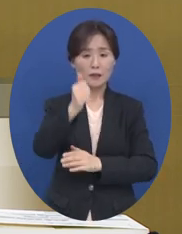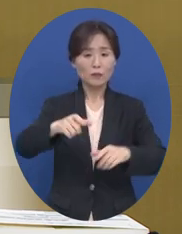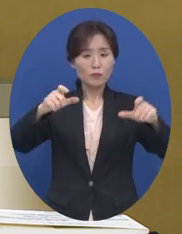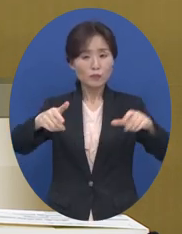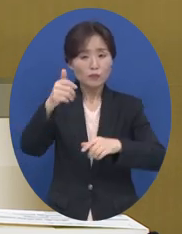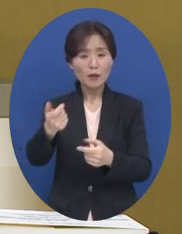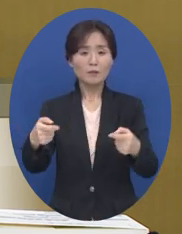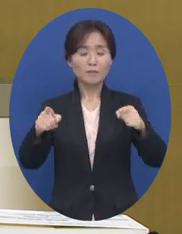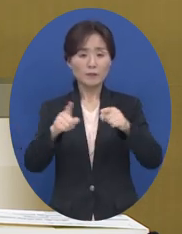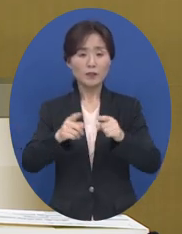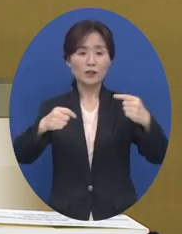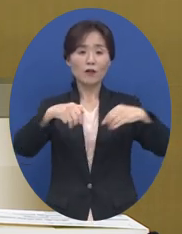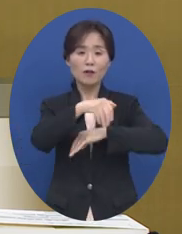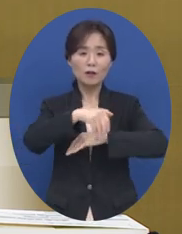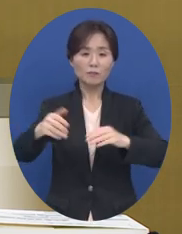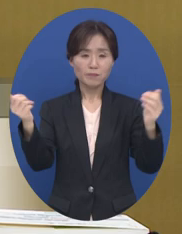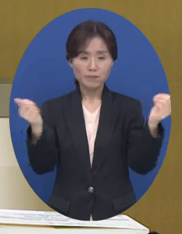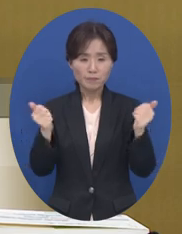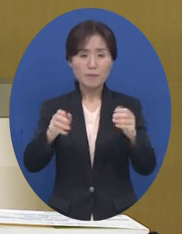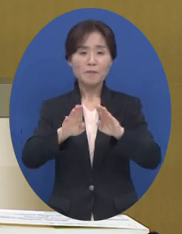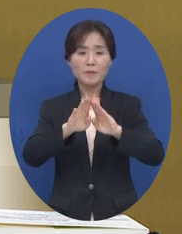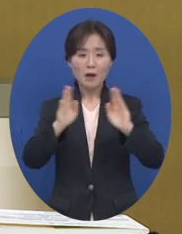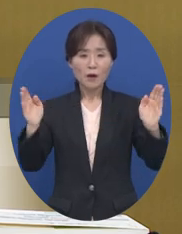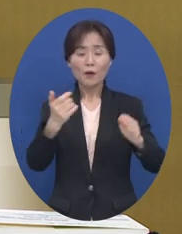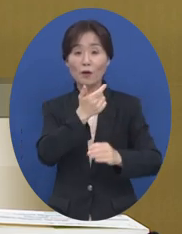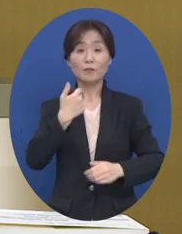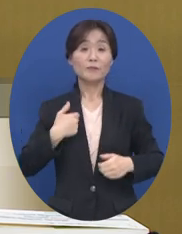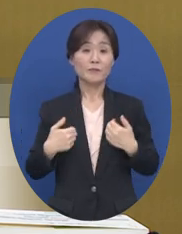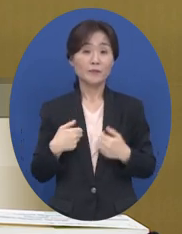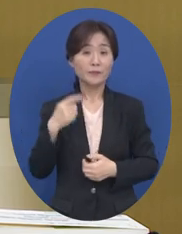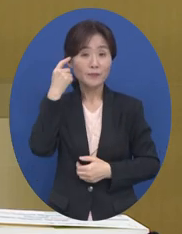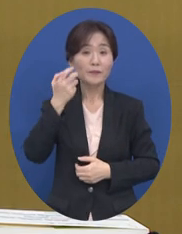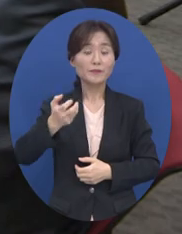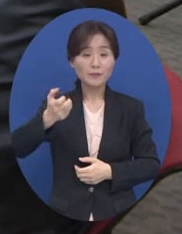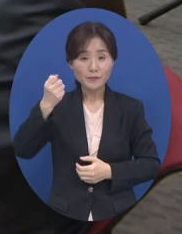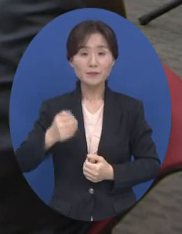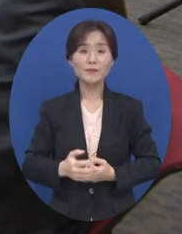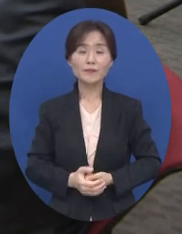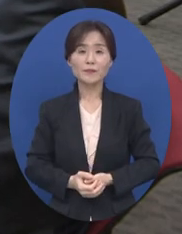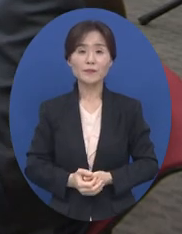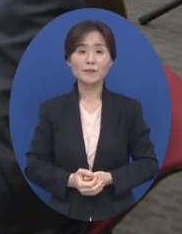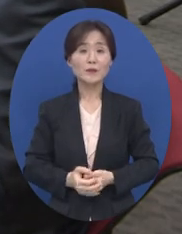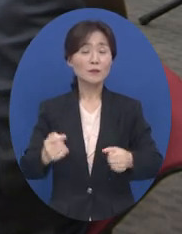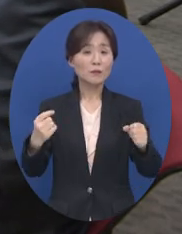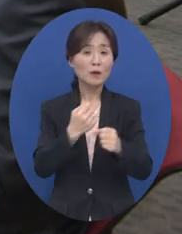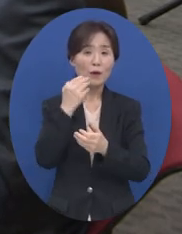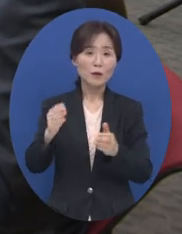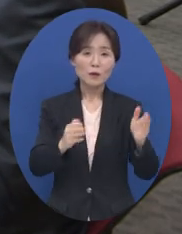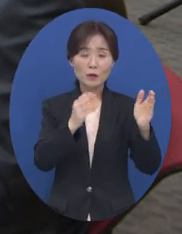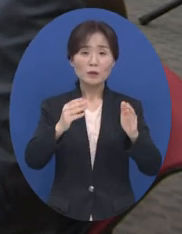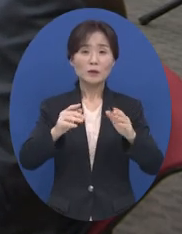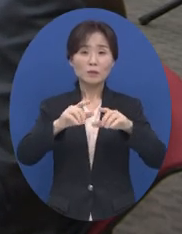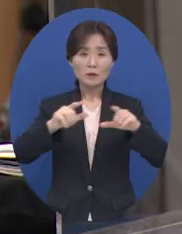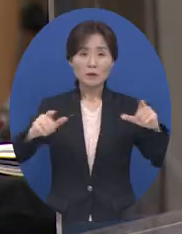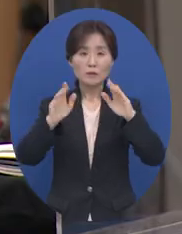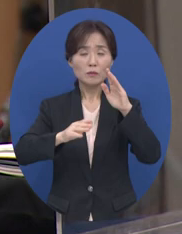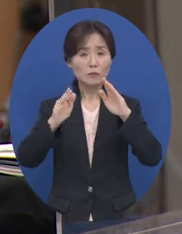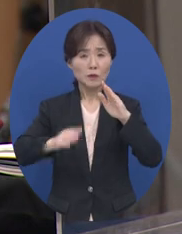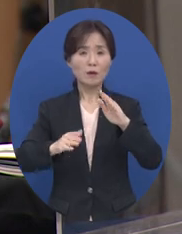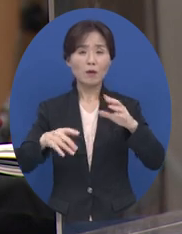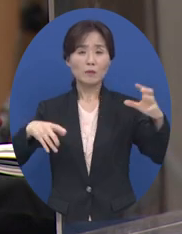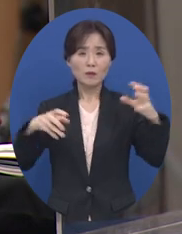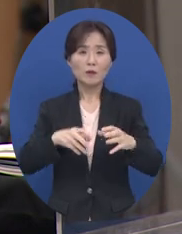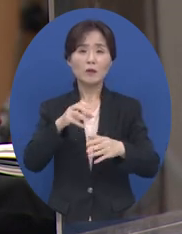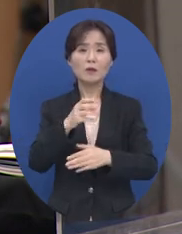정책 협의회를 개최하게 돼서 매우 기쁘게 생각합니다. 이 밖에도 경기도는 민관협력 임대차